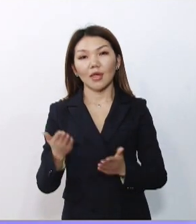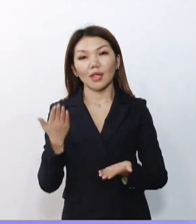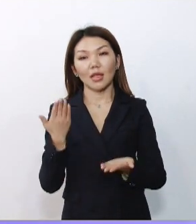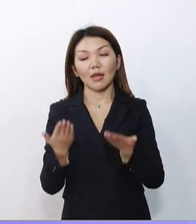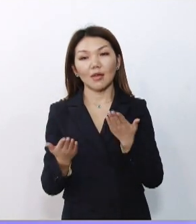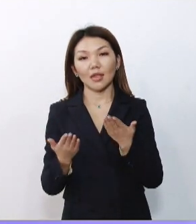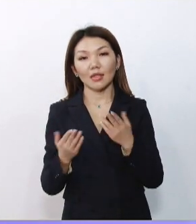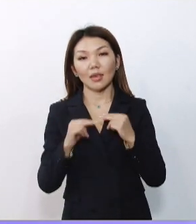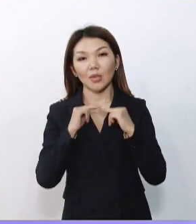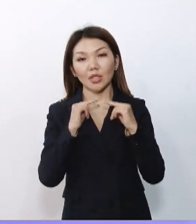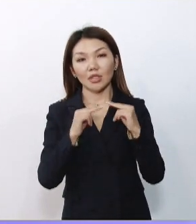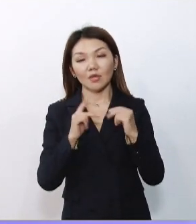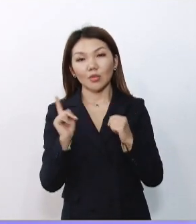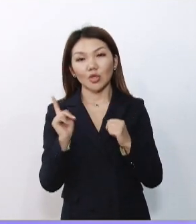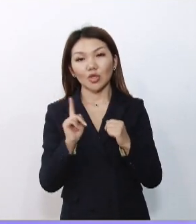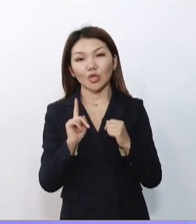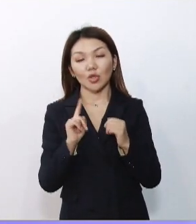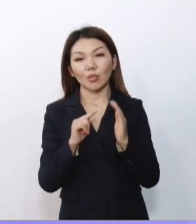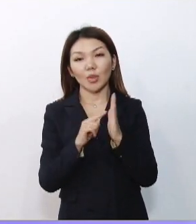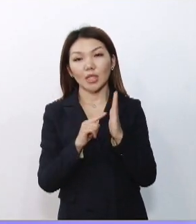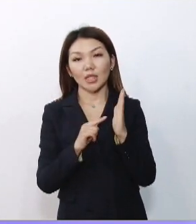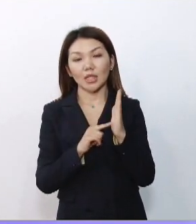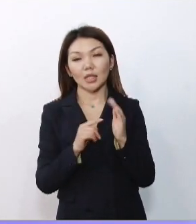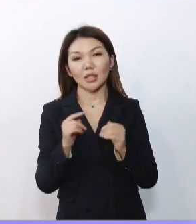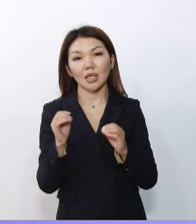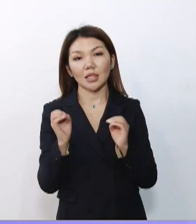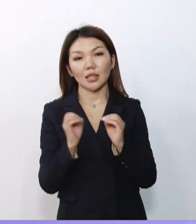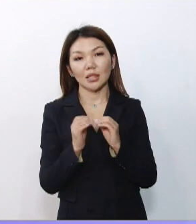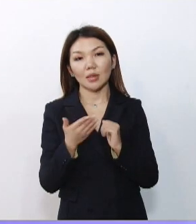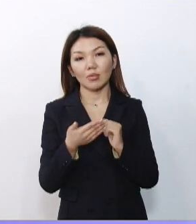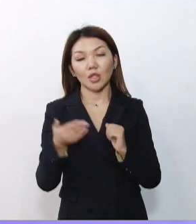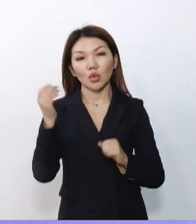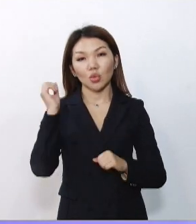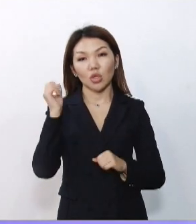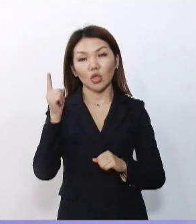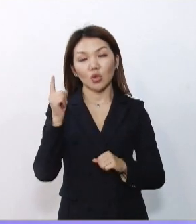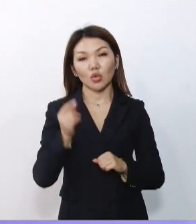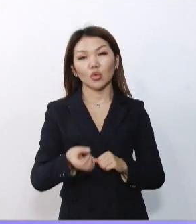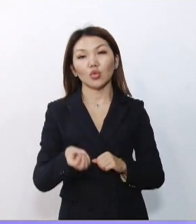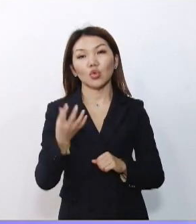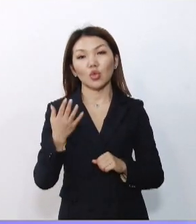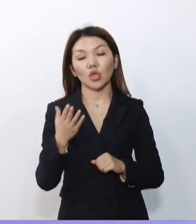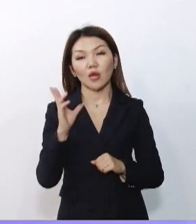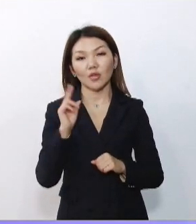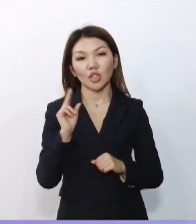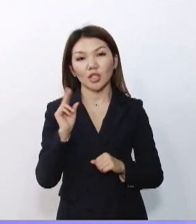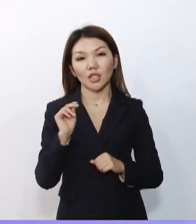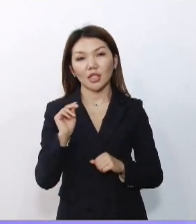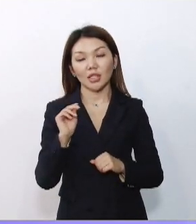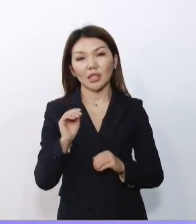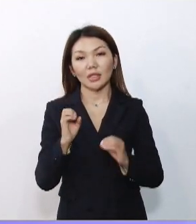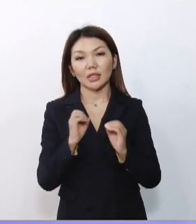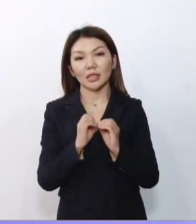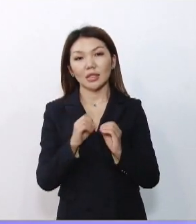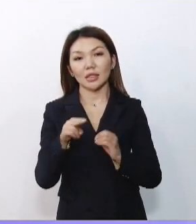обратили внимание, что при делении на 10 мы узнаем, сколько в числе